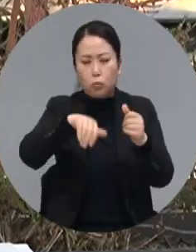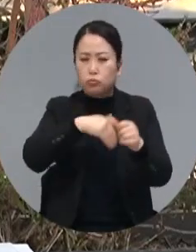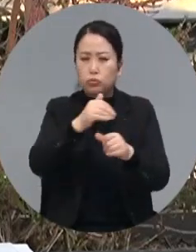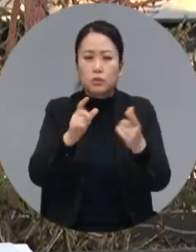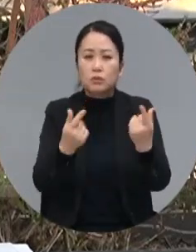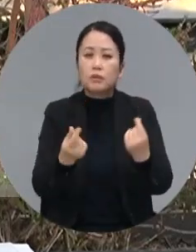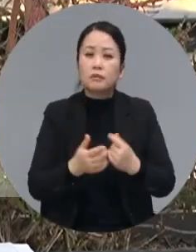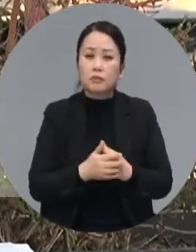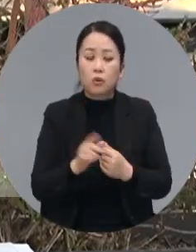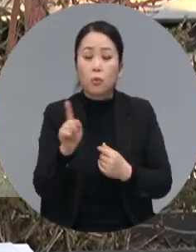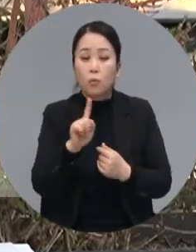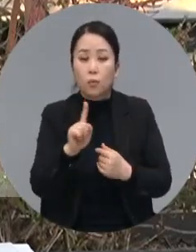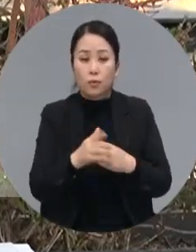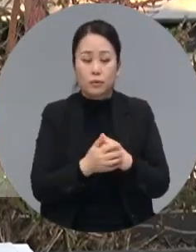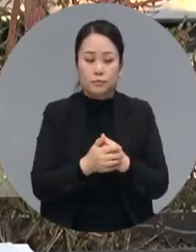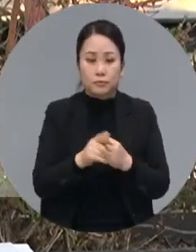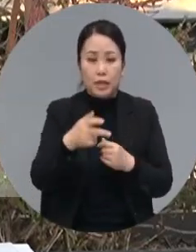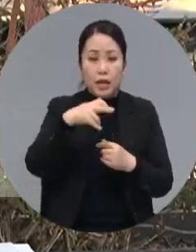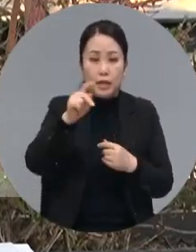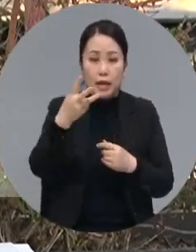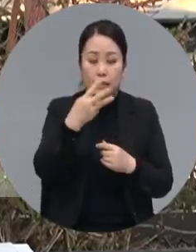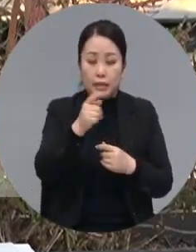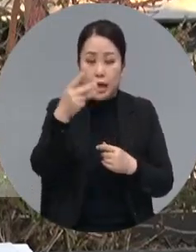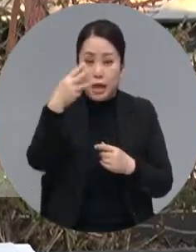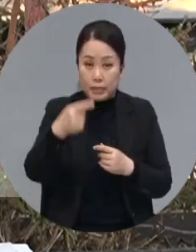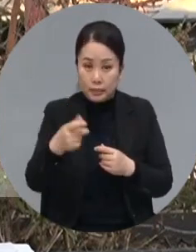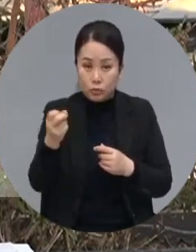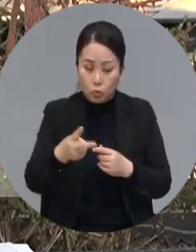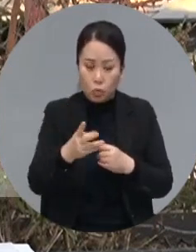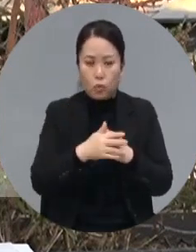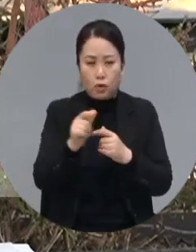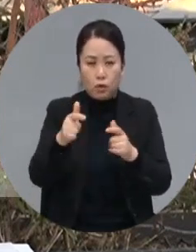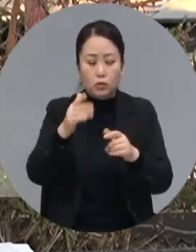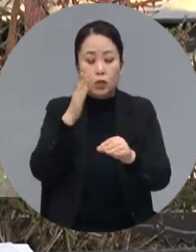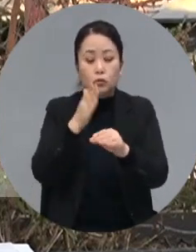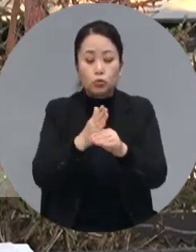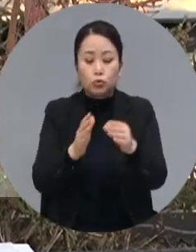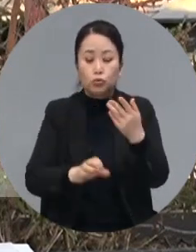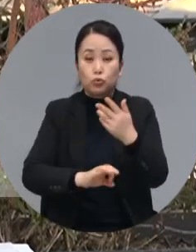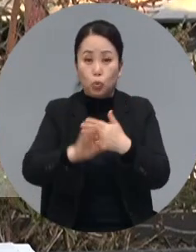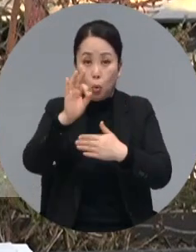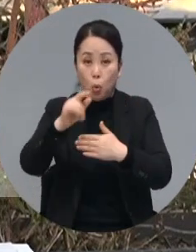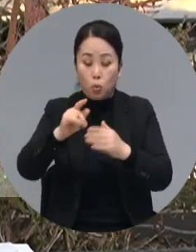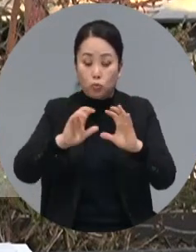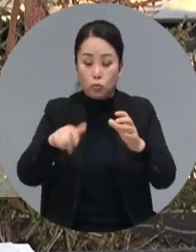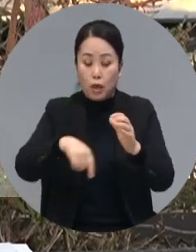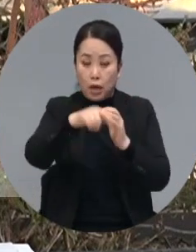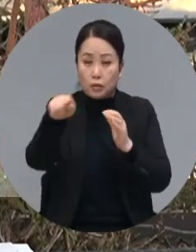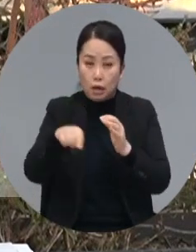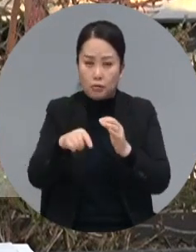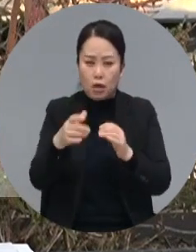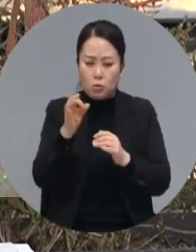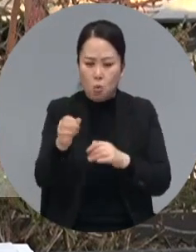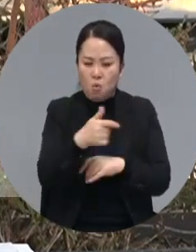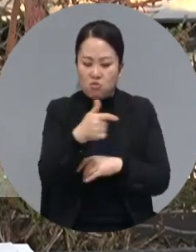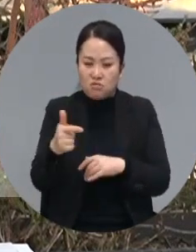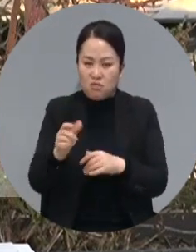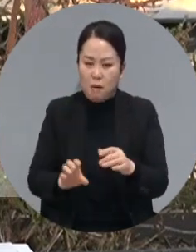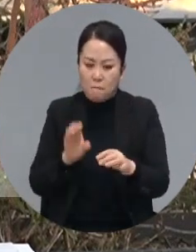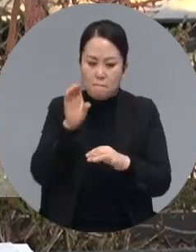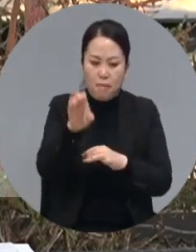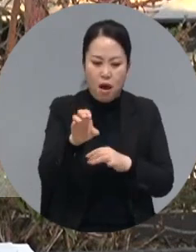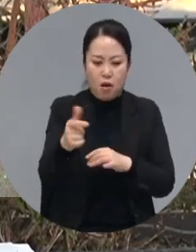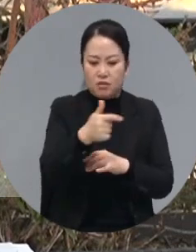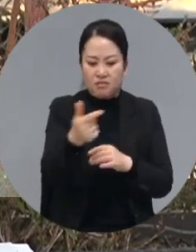카타르나 UAE에서 이런 중동 국가들에서 뭐 막강한 자본을 투입해서 여러 메가